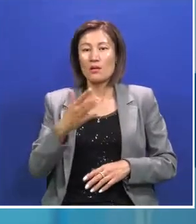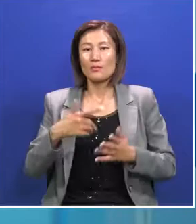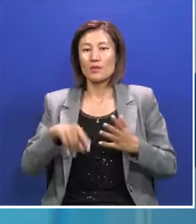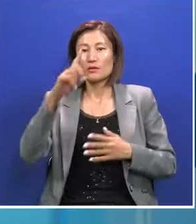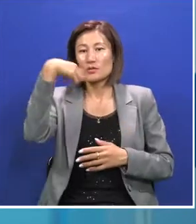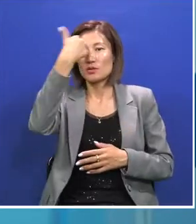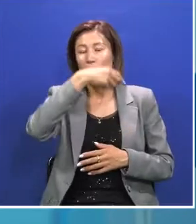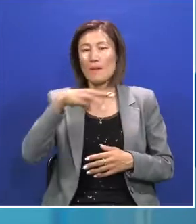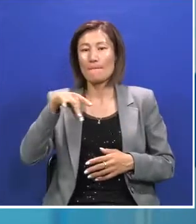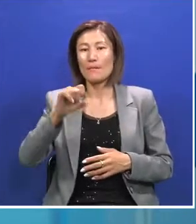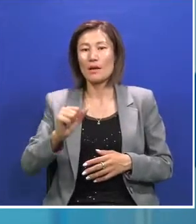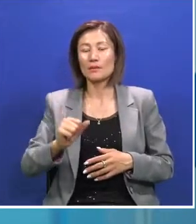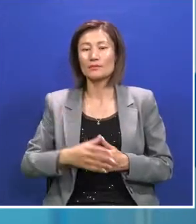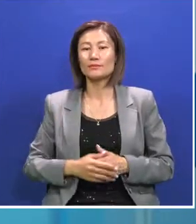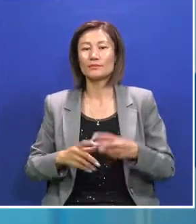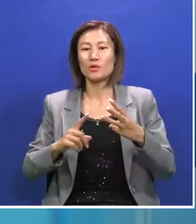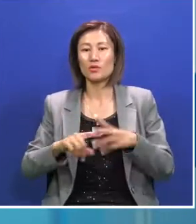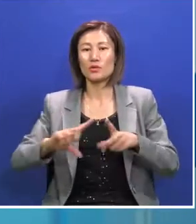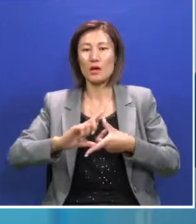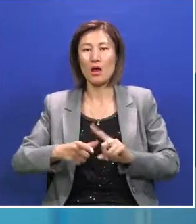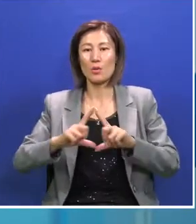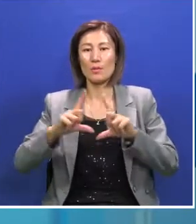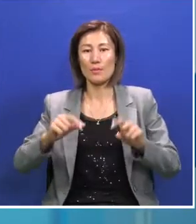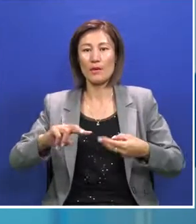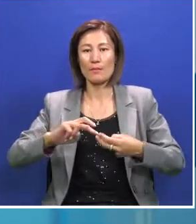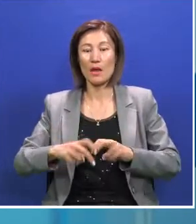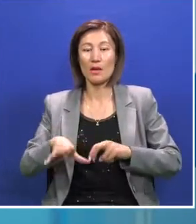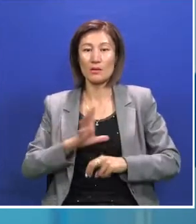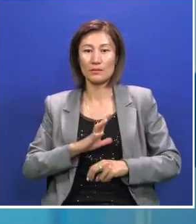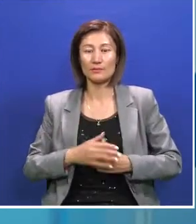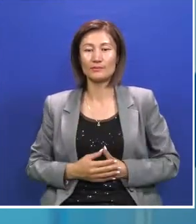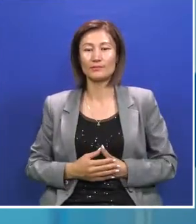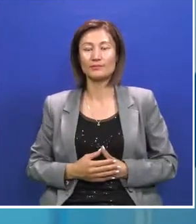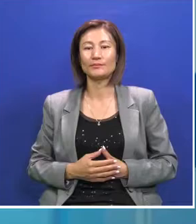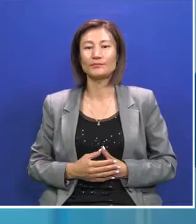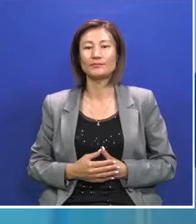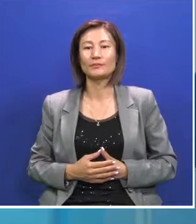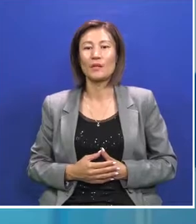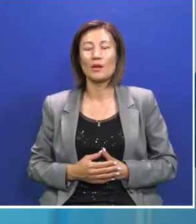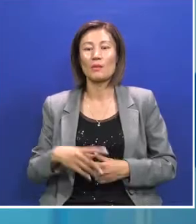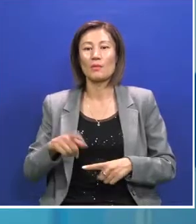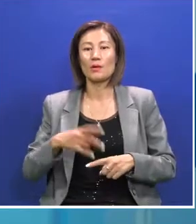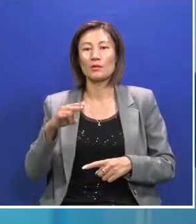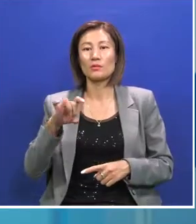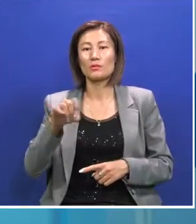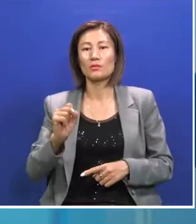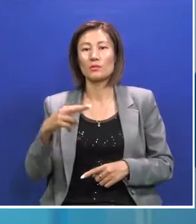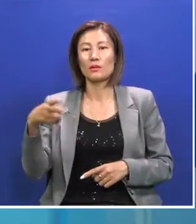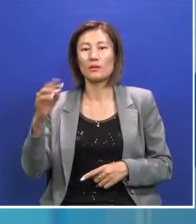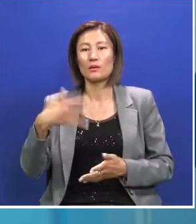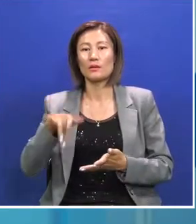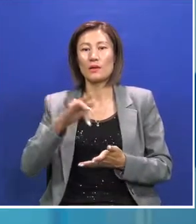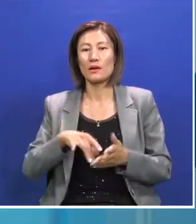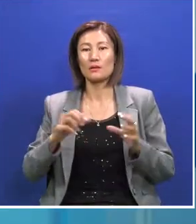жылдық кезеңде мегаполисте апатты 3 ауысымды мектептер мәселесі түпкілікті шешілмек. Осыған орай Нұр Отан партиясының